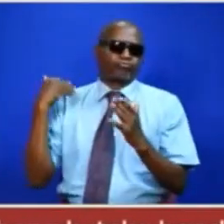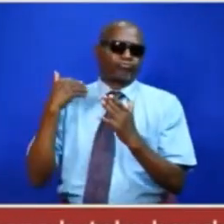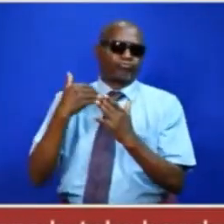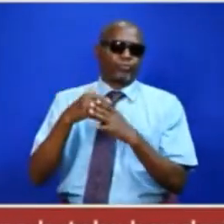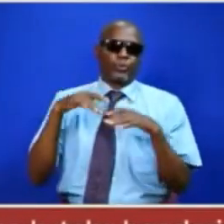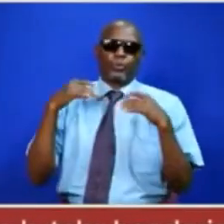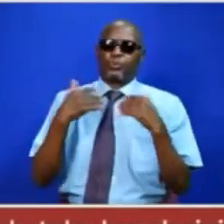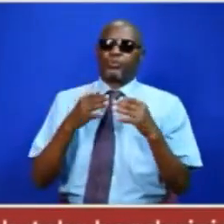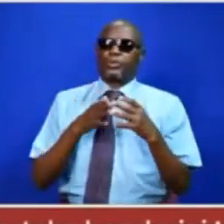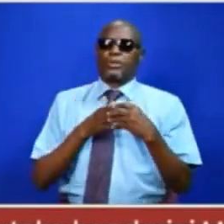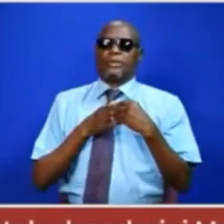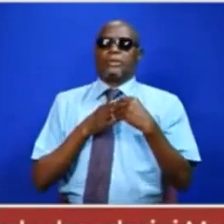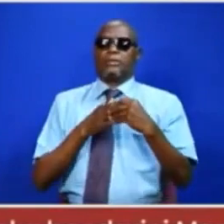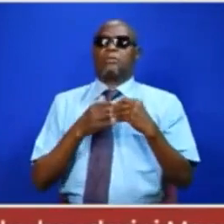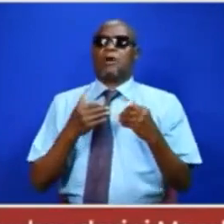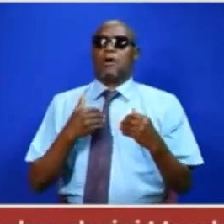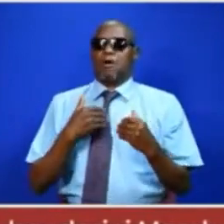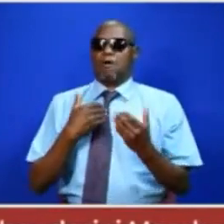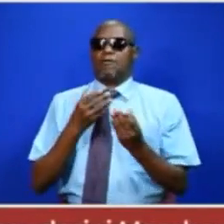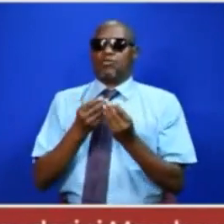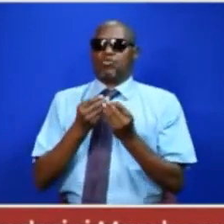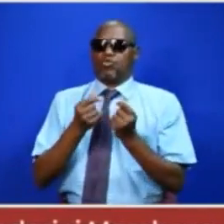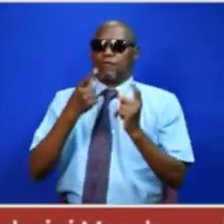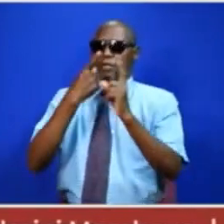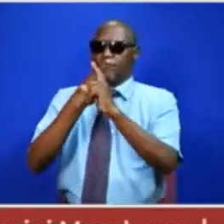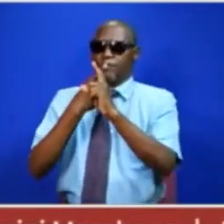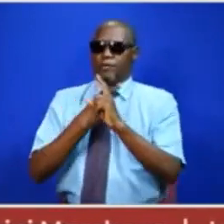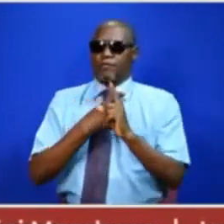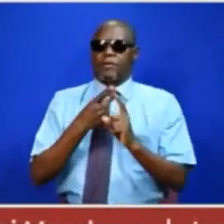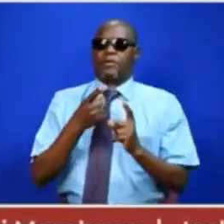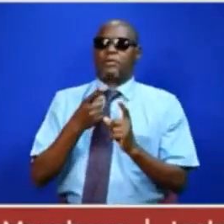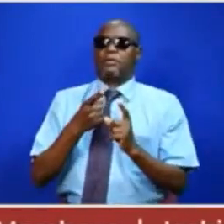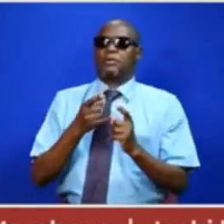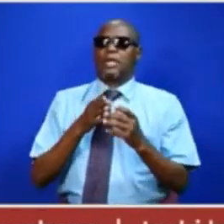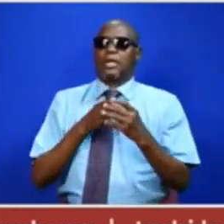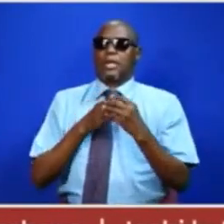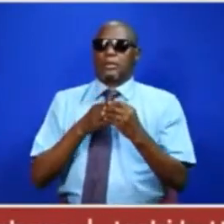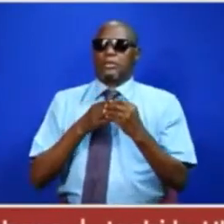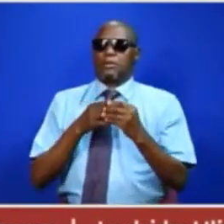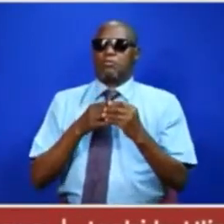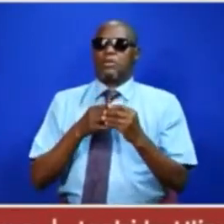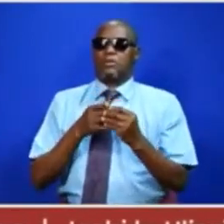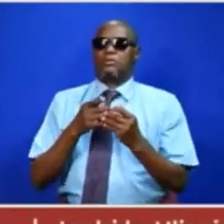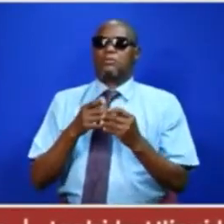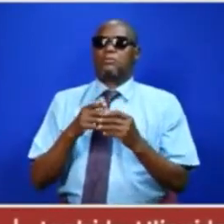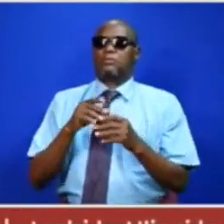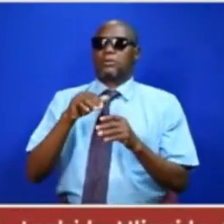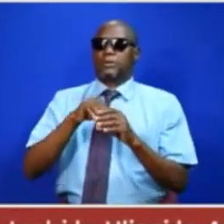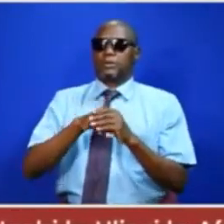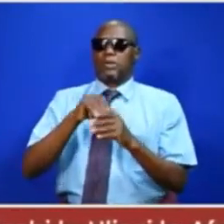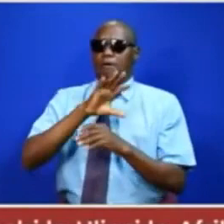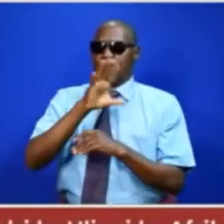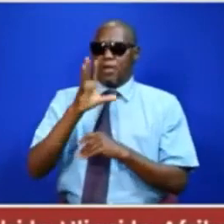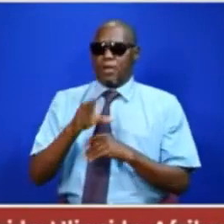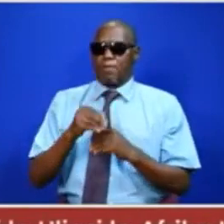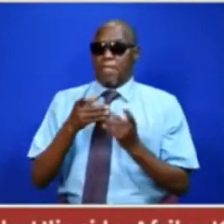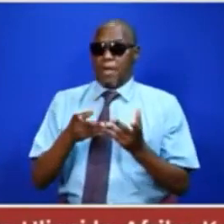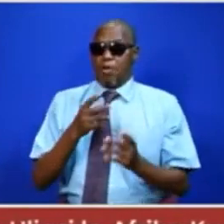uongozi kushughulikia masuala muhimu zaidi barani Afrika. That consultation means now